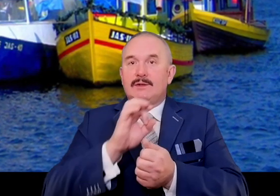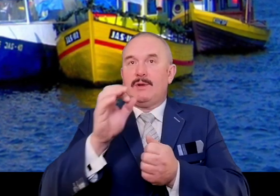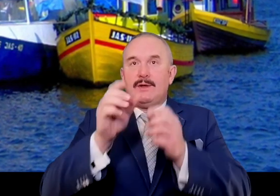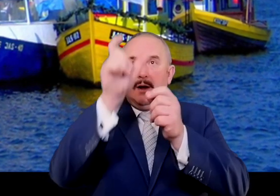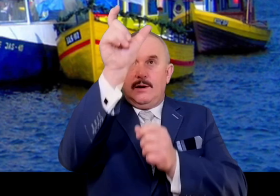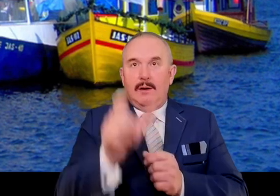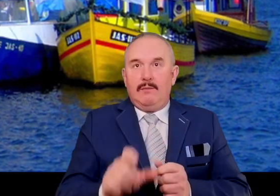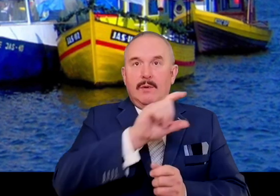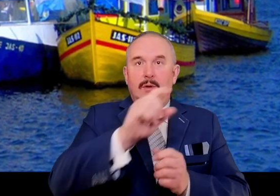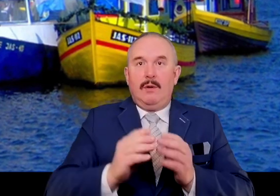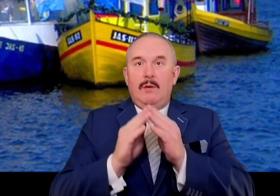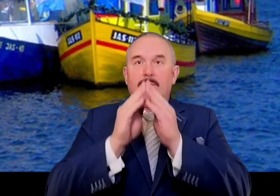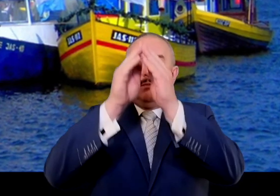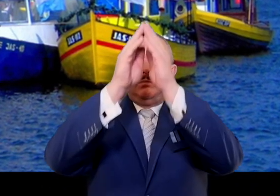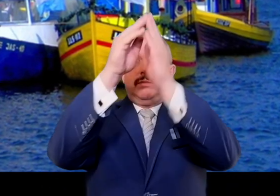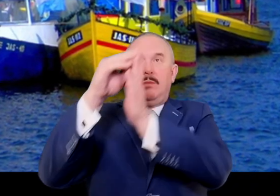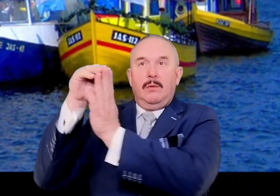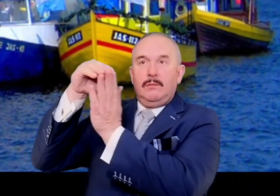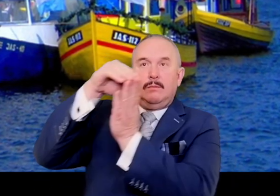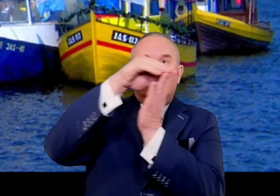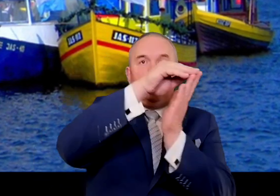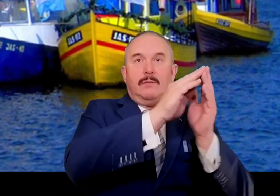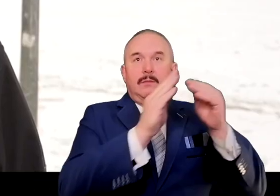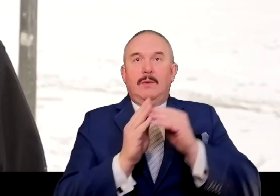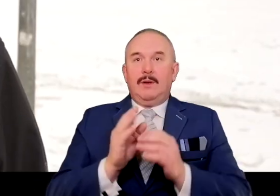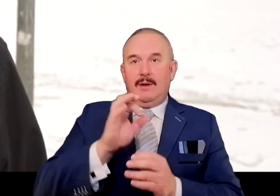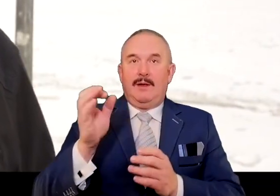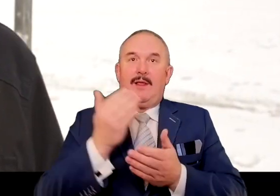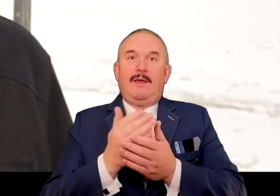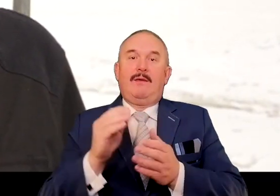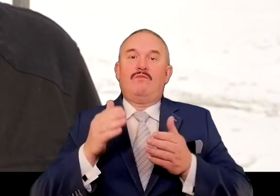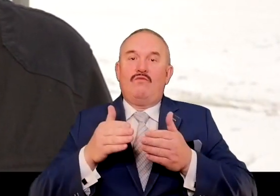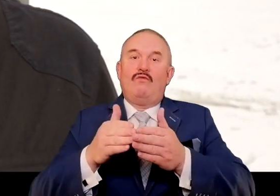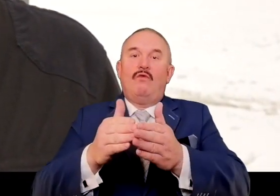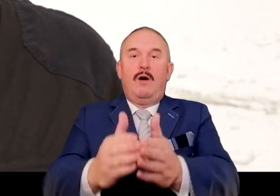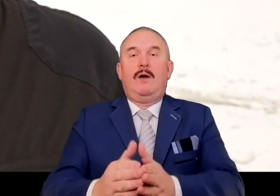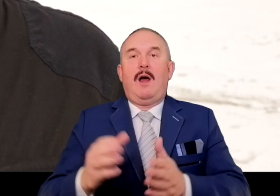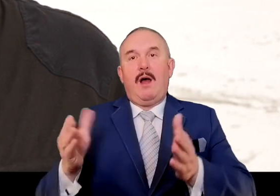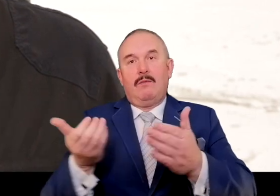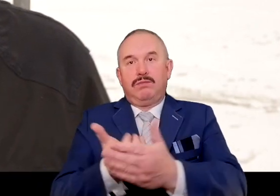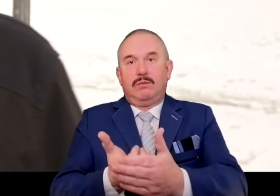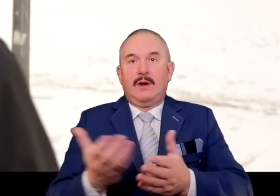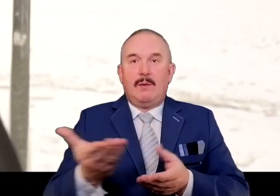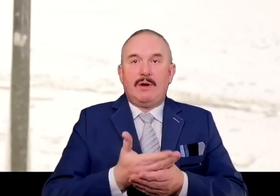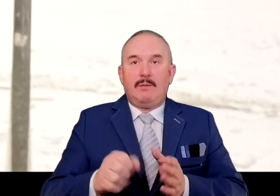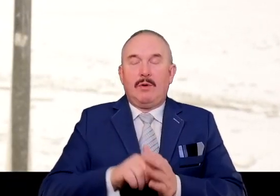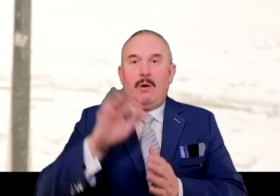krzyż na wodach Zatoki Puckiej, tego małego morza, nad którym się znajdujemy. Zapraszam do Puckiej Fary, zobaczymy, jak wygląda w